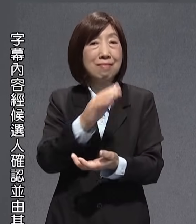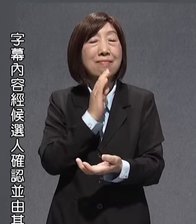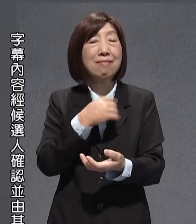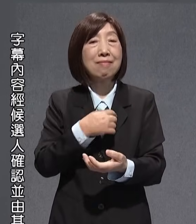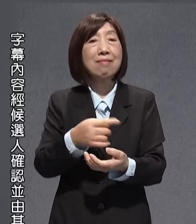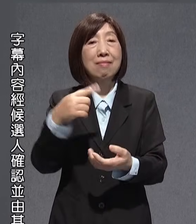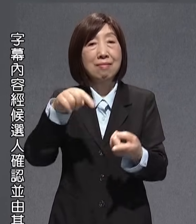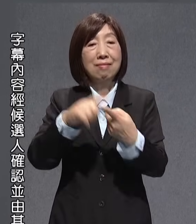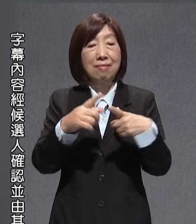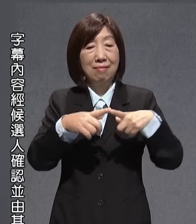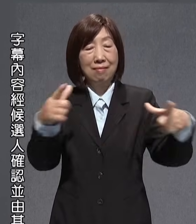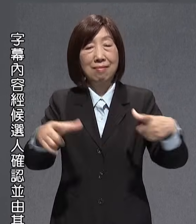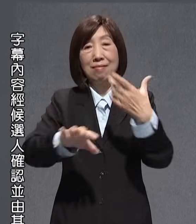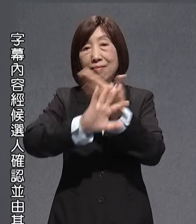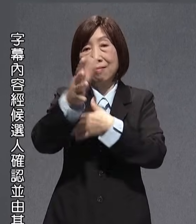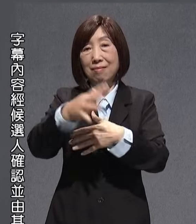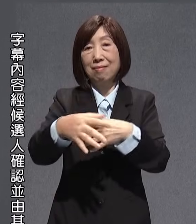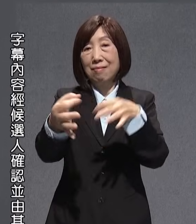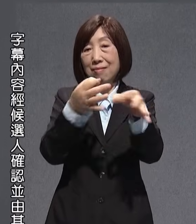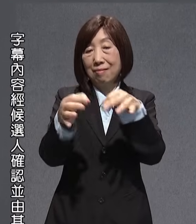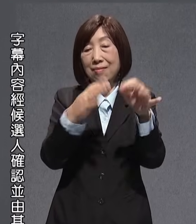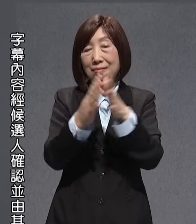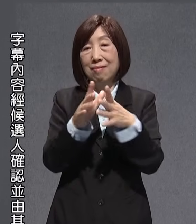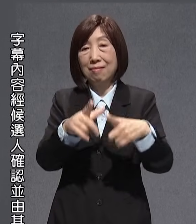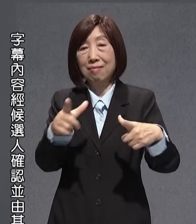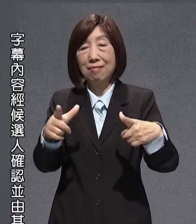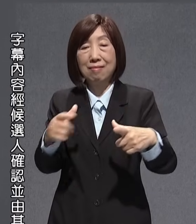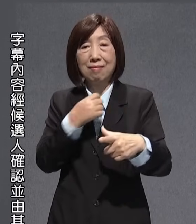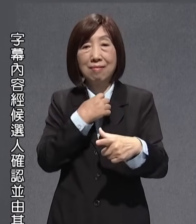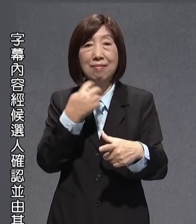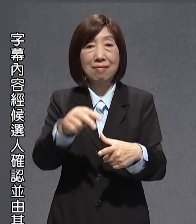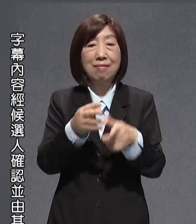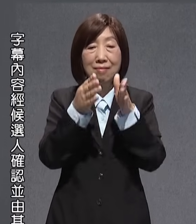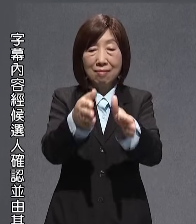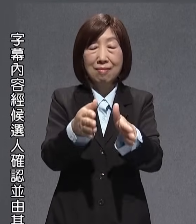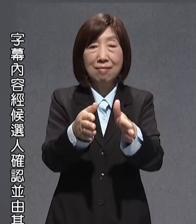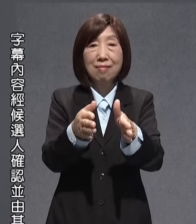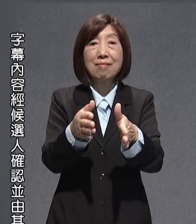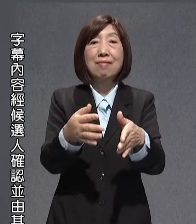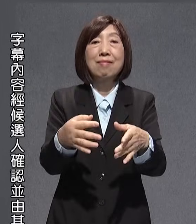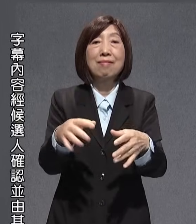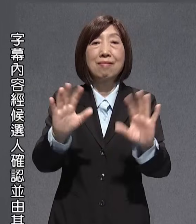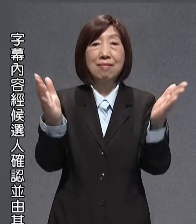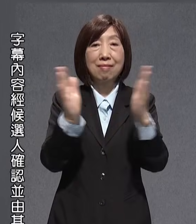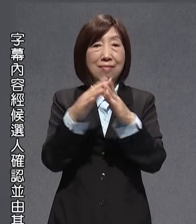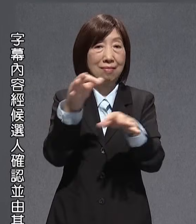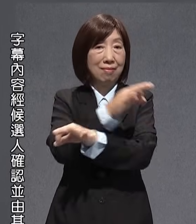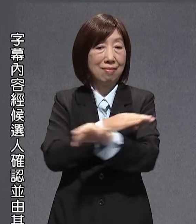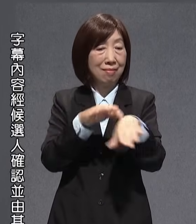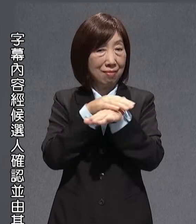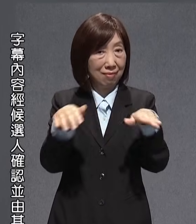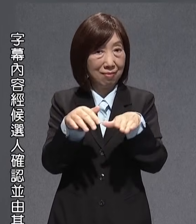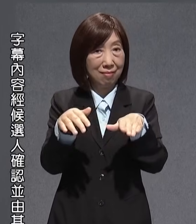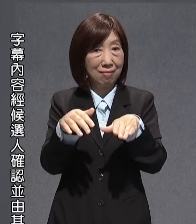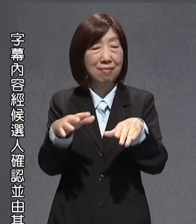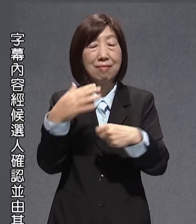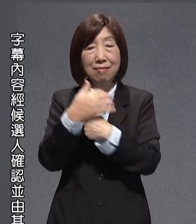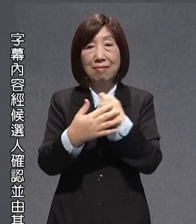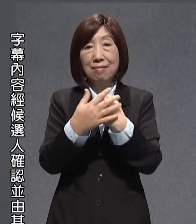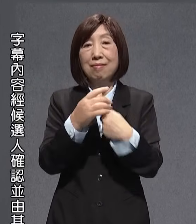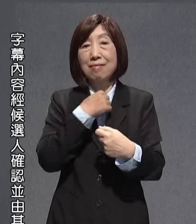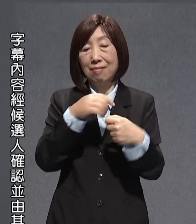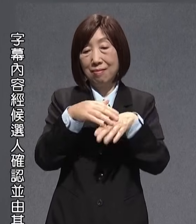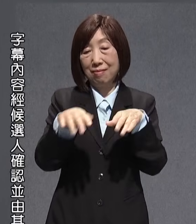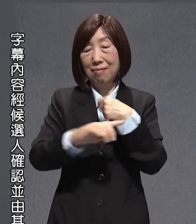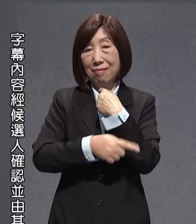拓海外市场。结论是这样，面对国家经济安全，我主张制定经济安全保障法，来